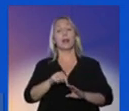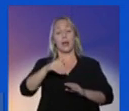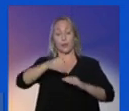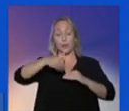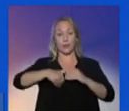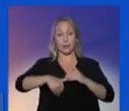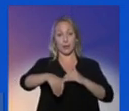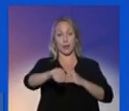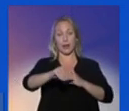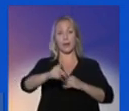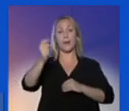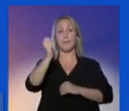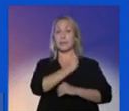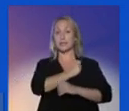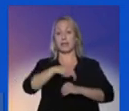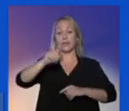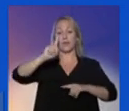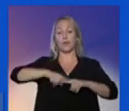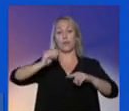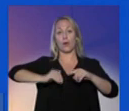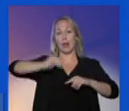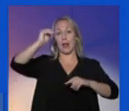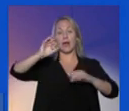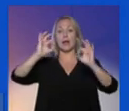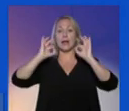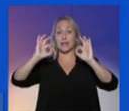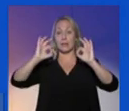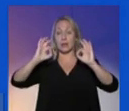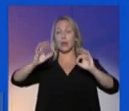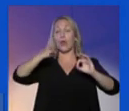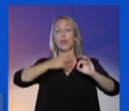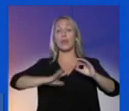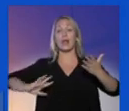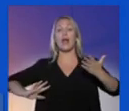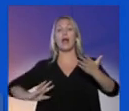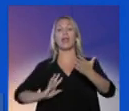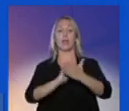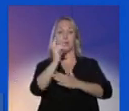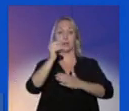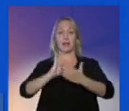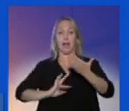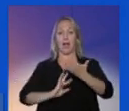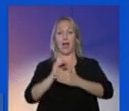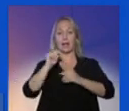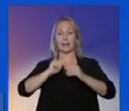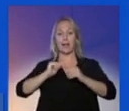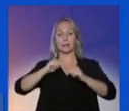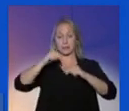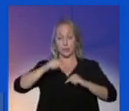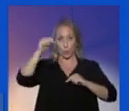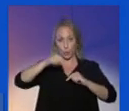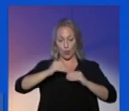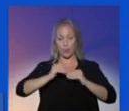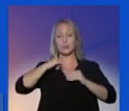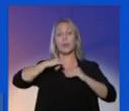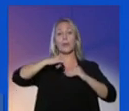συνολικά η Μακεδονία, η Βόρεια Ελλάδα, είναι ένα μεγάλο αναπτυξιακό άλμα στο μέλλον. Και όπως είδατε, μίλησα πολύ εκτενώς χθες